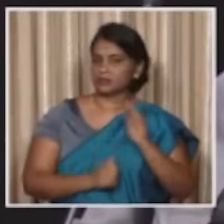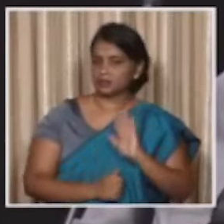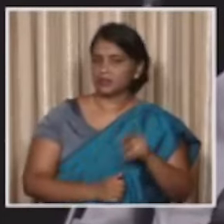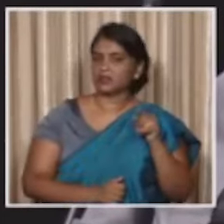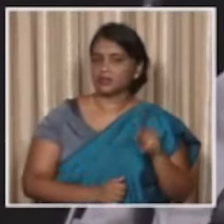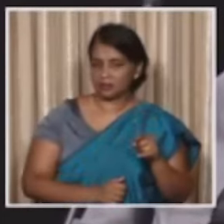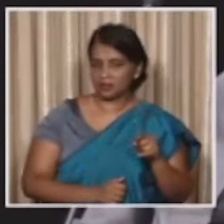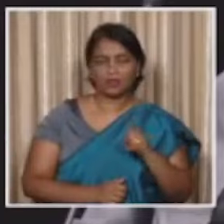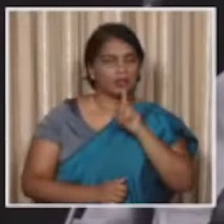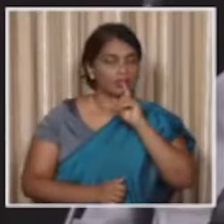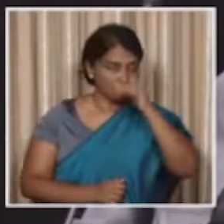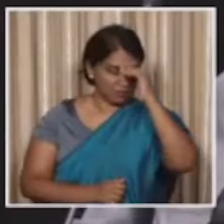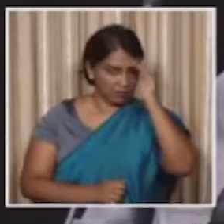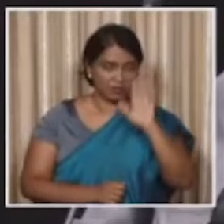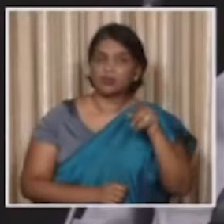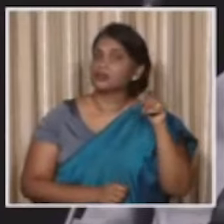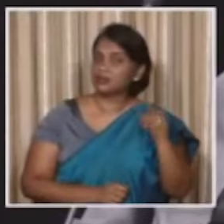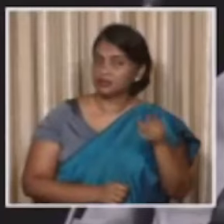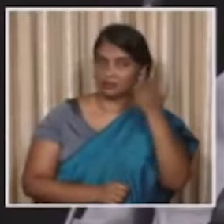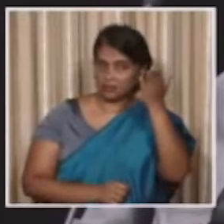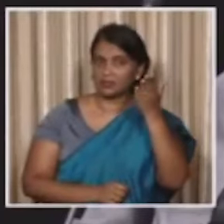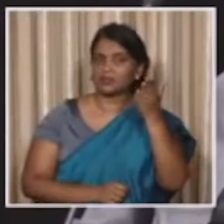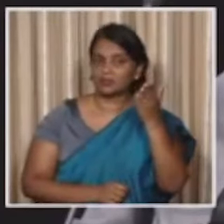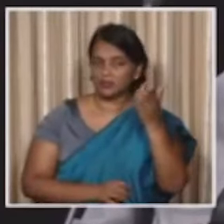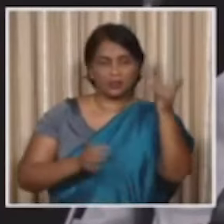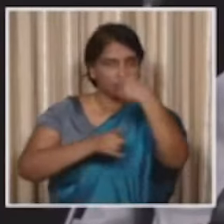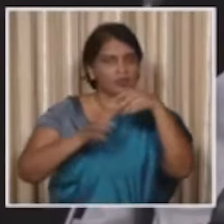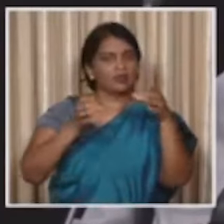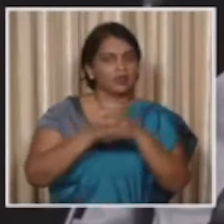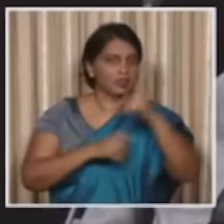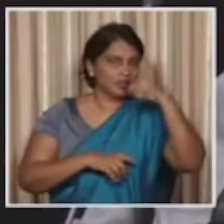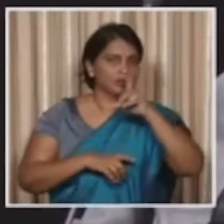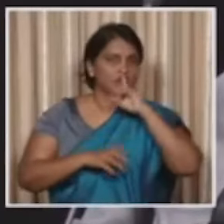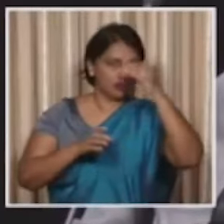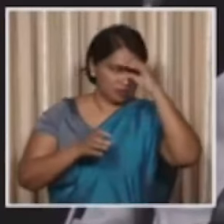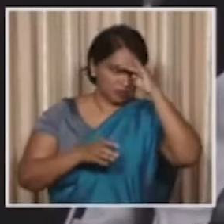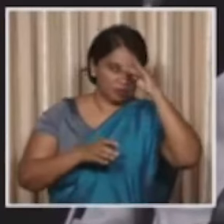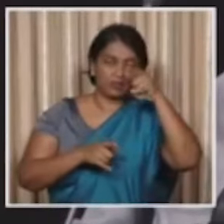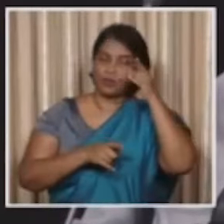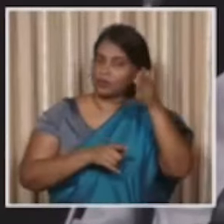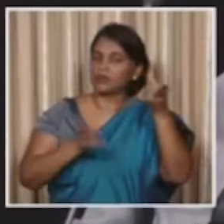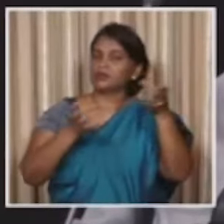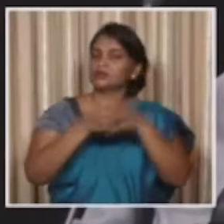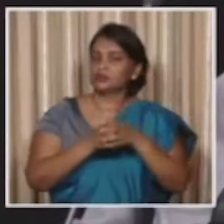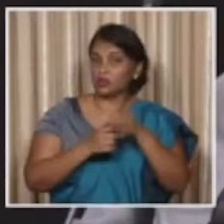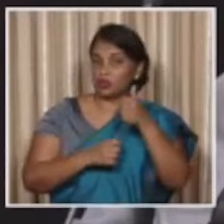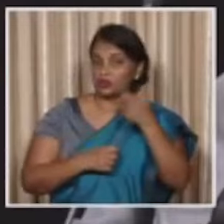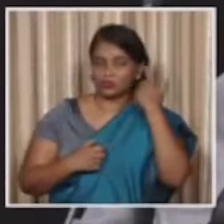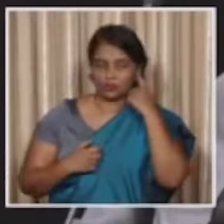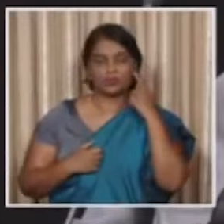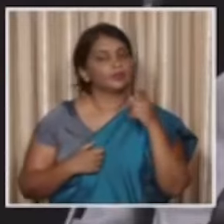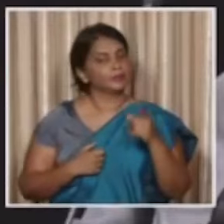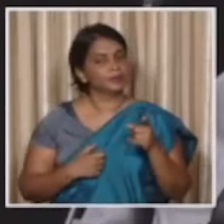කියලා. ඒ නිසා කතානායකතුමා සහ ඔබතුමා ඔබතුමාලා කණ්ඩායමටම නියෝජ්‍ය කතානායකතුමාත් ඔබතුමාත් මේ කාරණය හොඳටම දන්නවා. ඒ